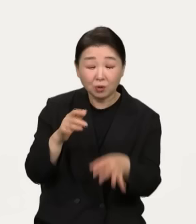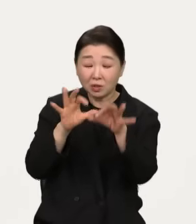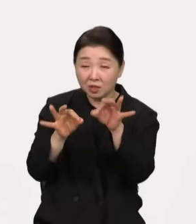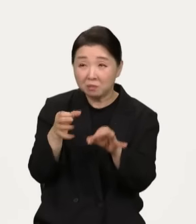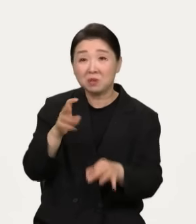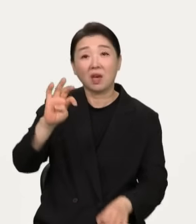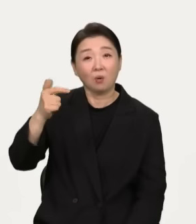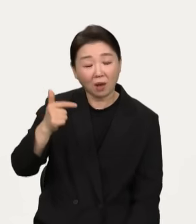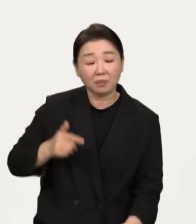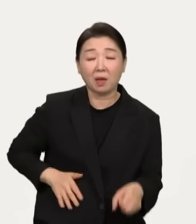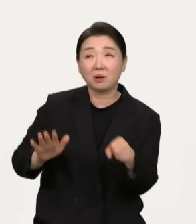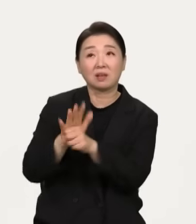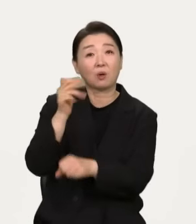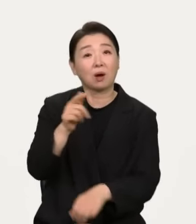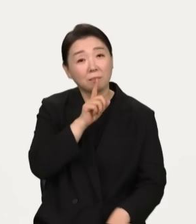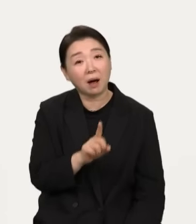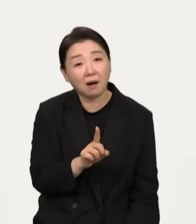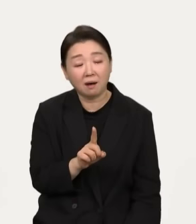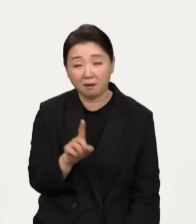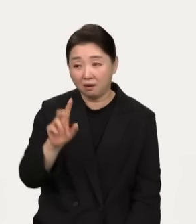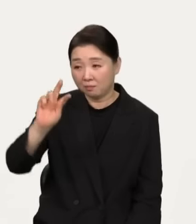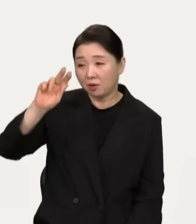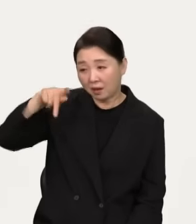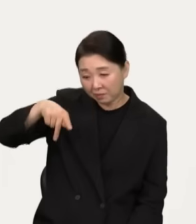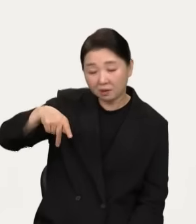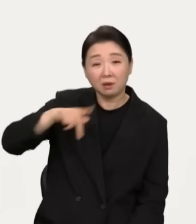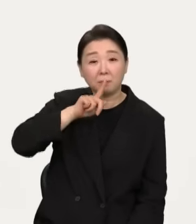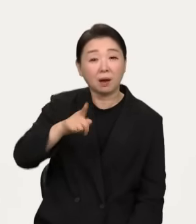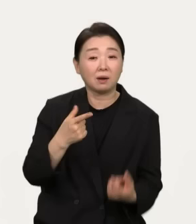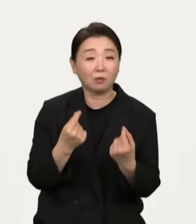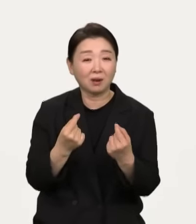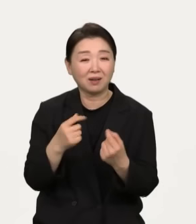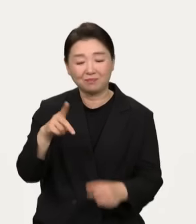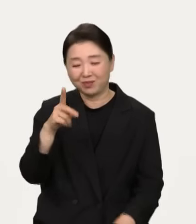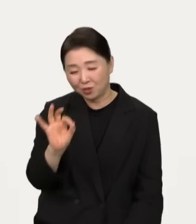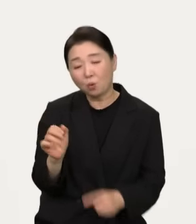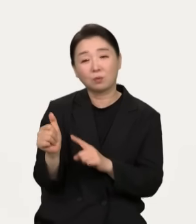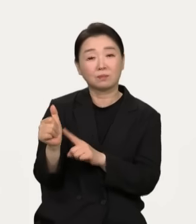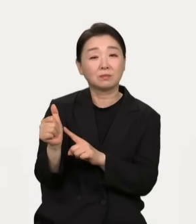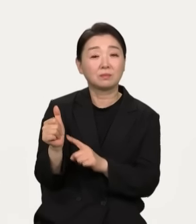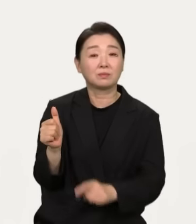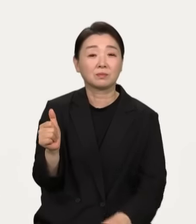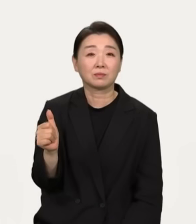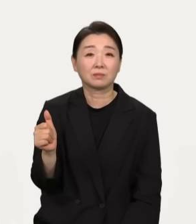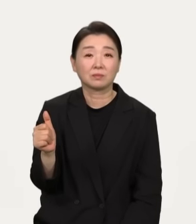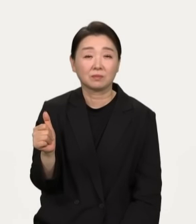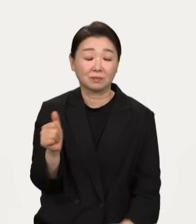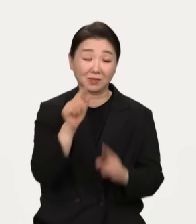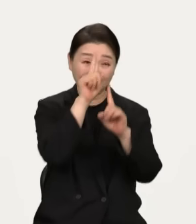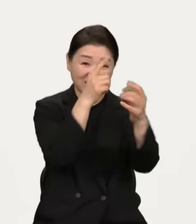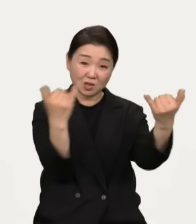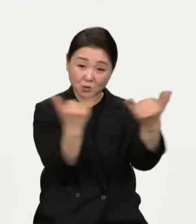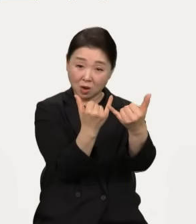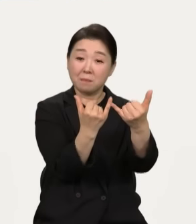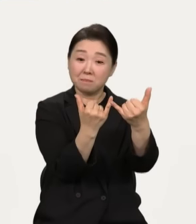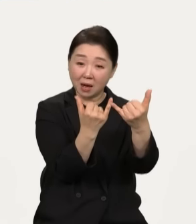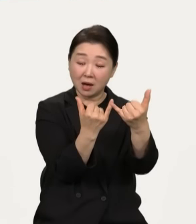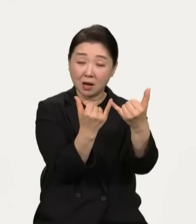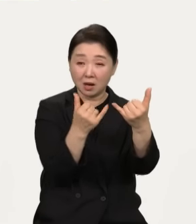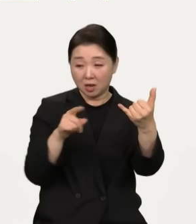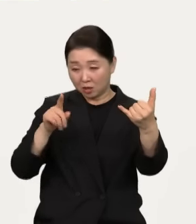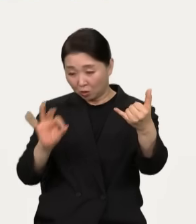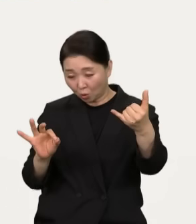맞습니다 그렇게 해명을 했고 VIP 발언에 대해서도 이제 송모 씨가 와 이제 이종우 씨가 통화한 내용 또 송씨가